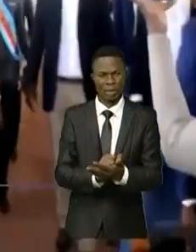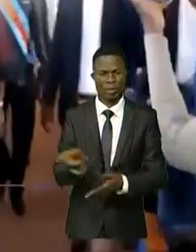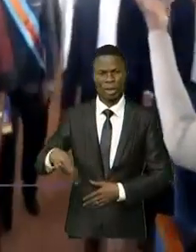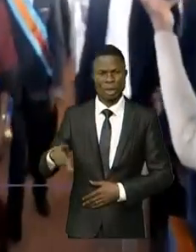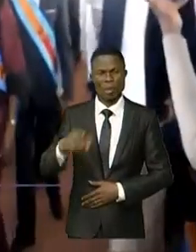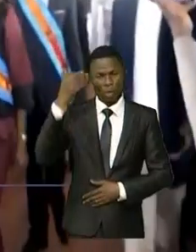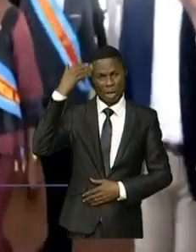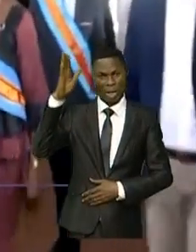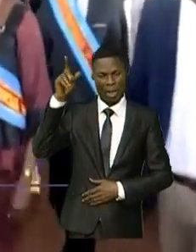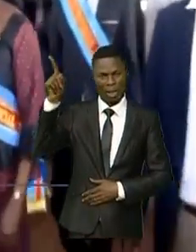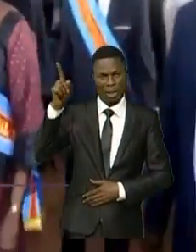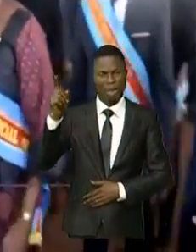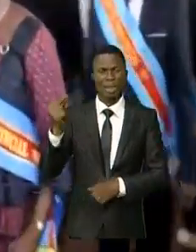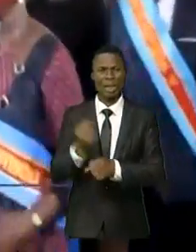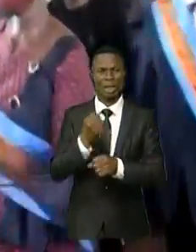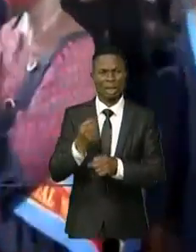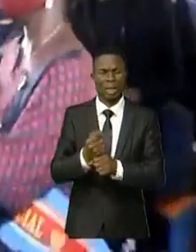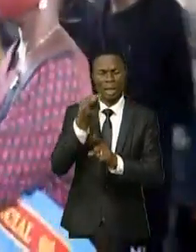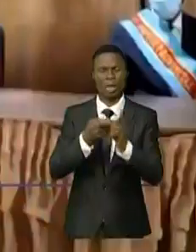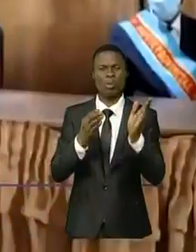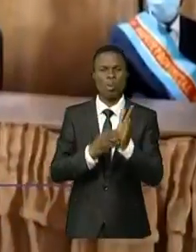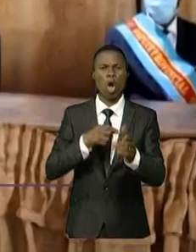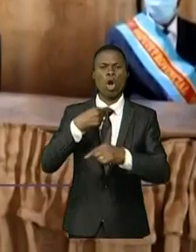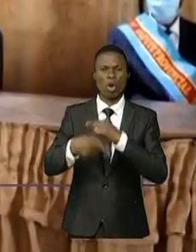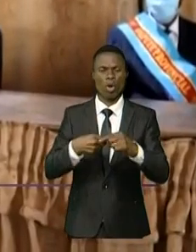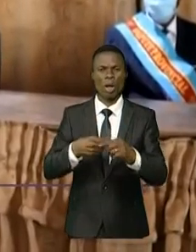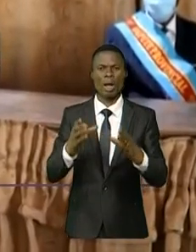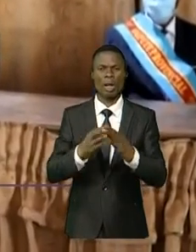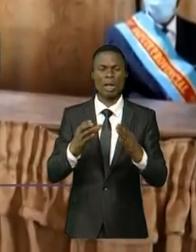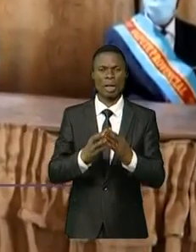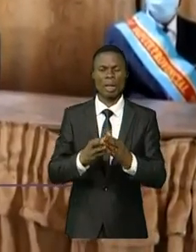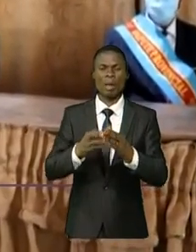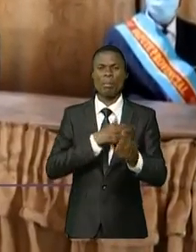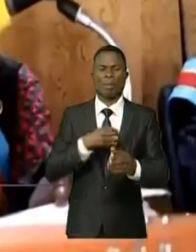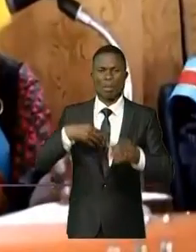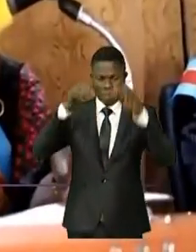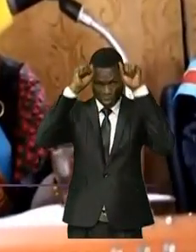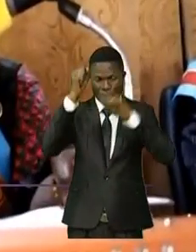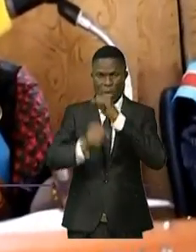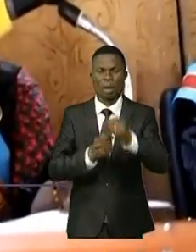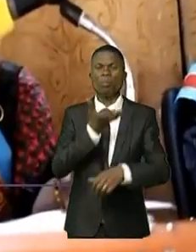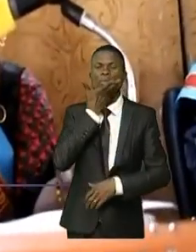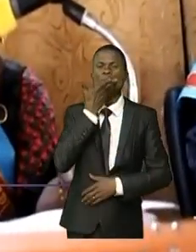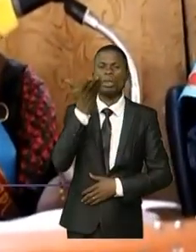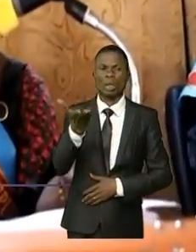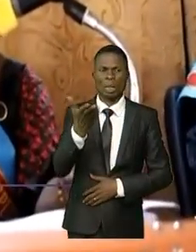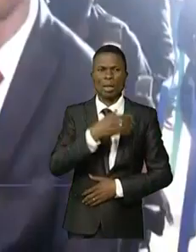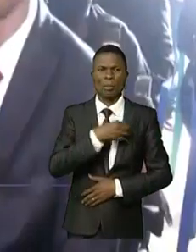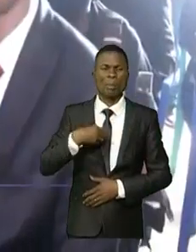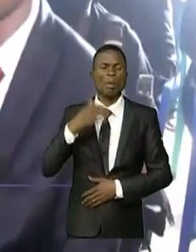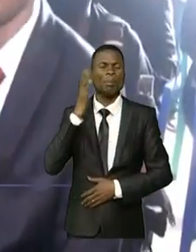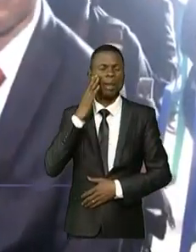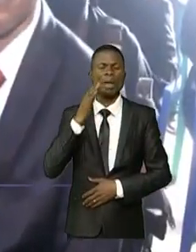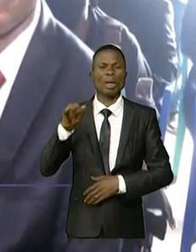de l'Équateur, la session ordinaire de septembre a été ouverte par la présidente bureau d'âge, Marie-Josée Molebo